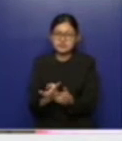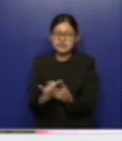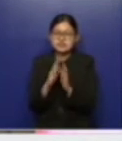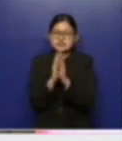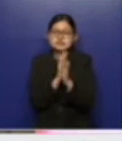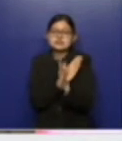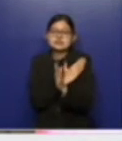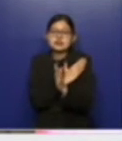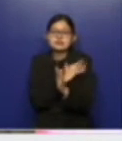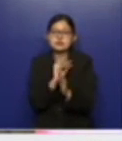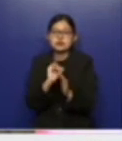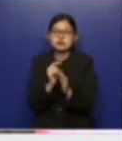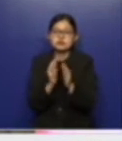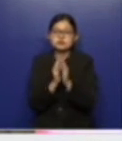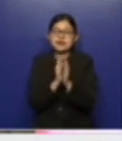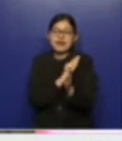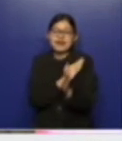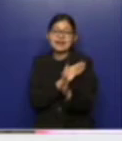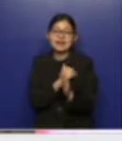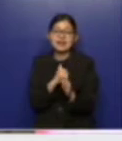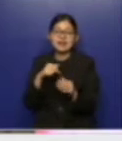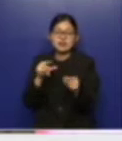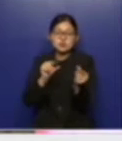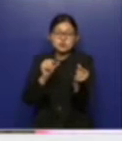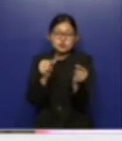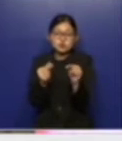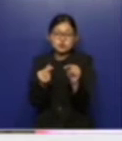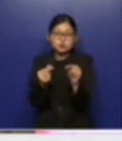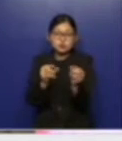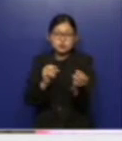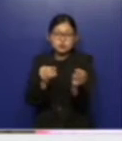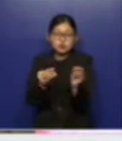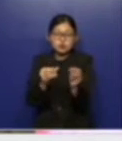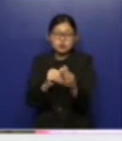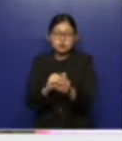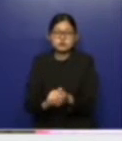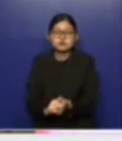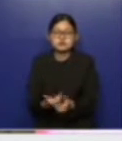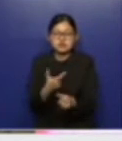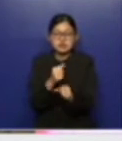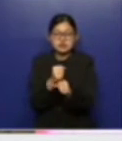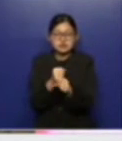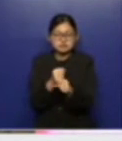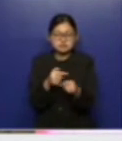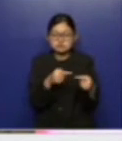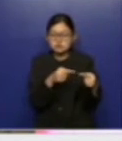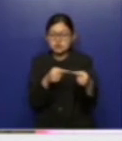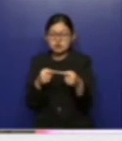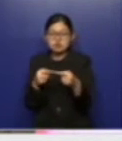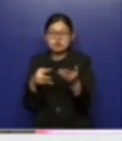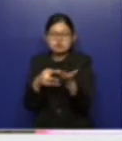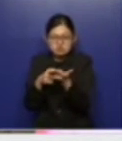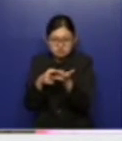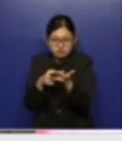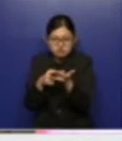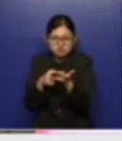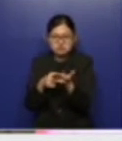บัวพอเขาทำอยู่เวลาเกิดท่านขึ้นทำดำเนินการต่อไม่ได้ตอน